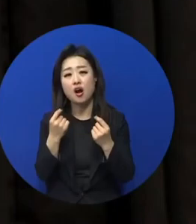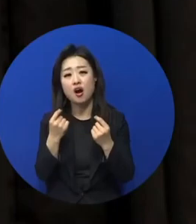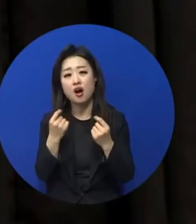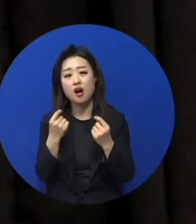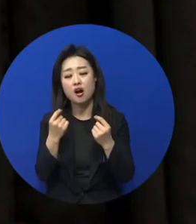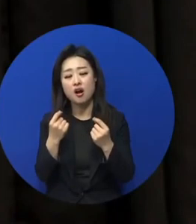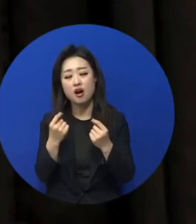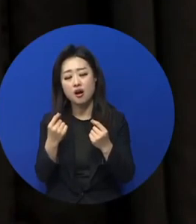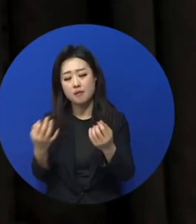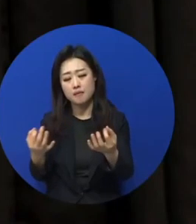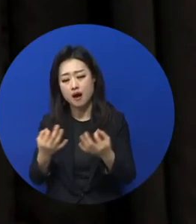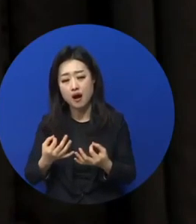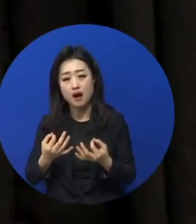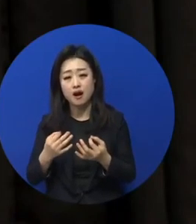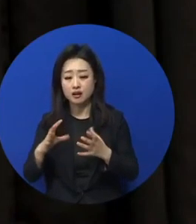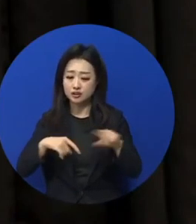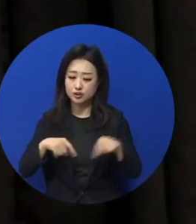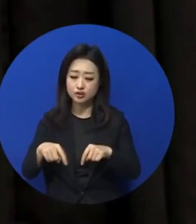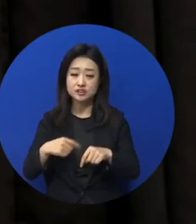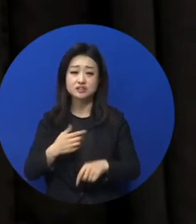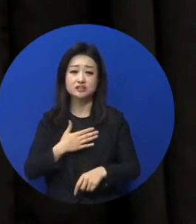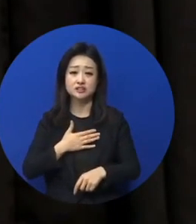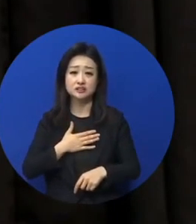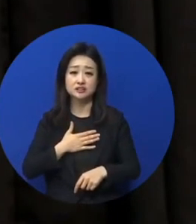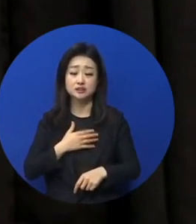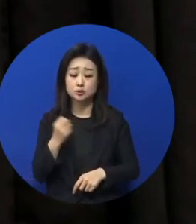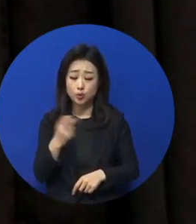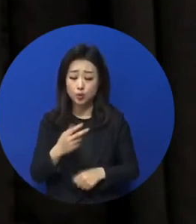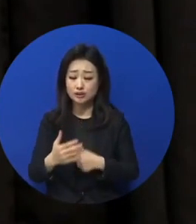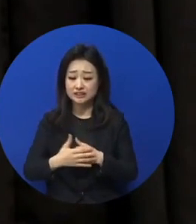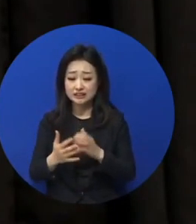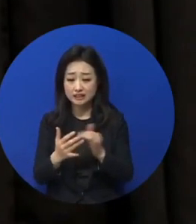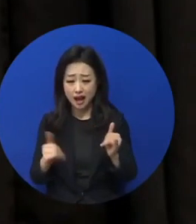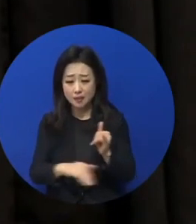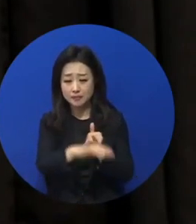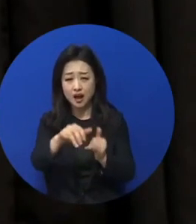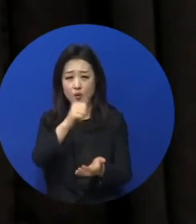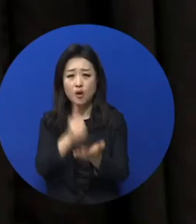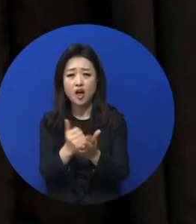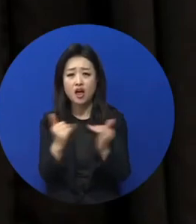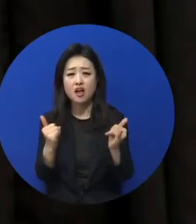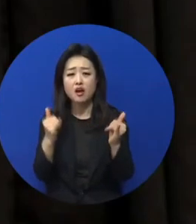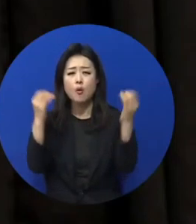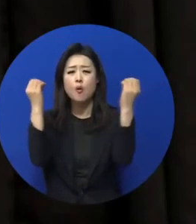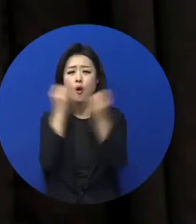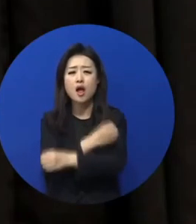정치를 하는 저희뿐만이 아닙니다. 우리를 지지해 주셨던 분들조차 죄인이 되었습니다.